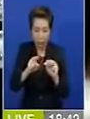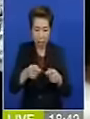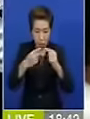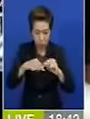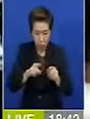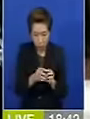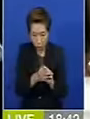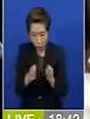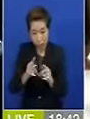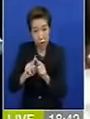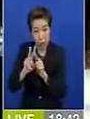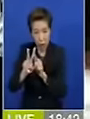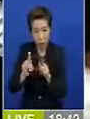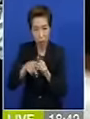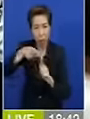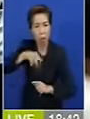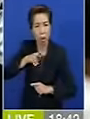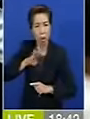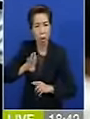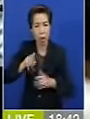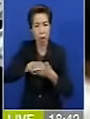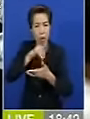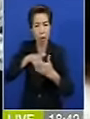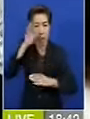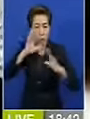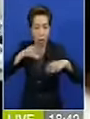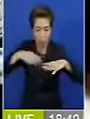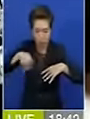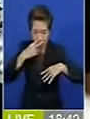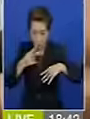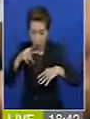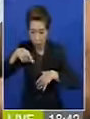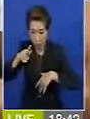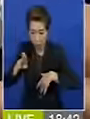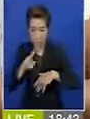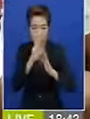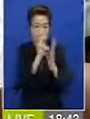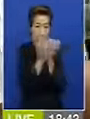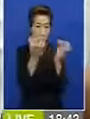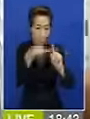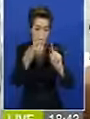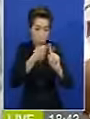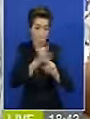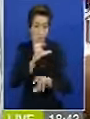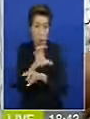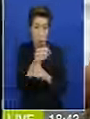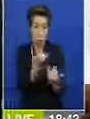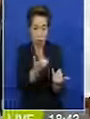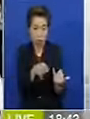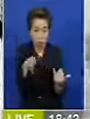2ของกฎหมายประชามติปรากฏว่ากฎหมายนี้ไปขัดกับรัฐธรรมนูชั่วคราวที่บังคับใช้